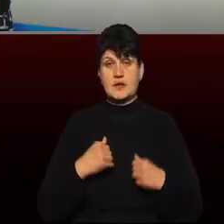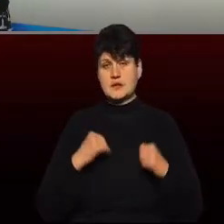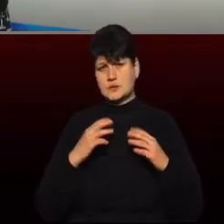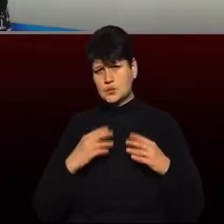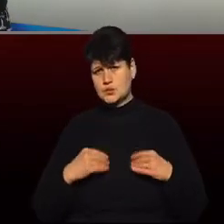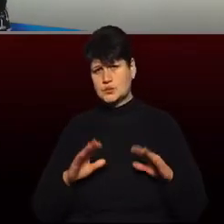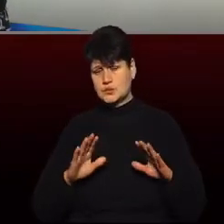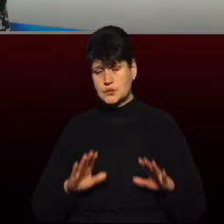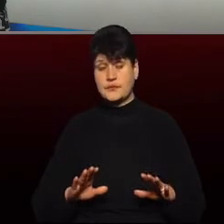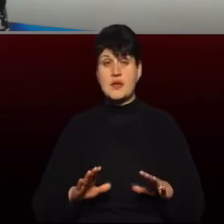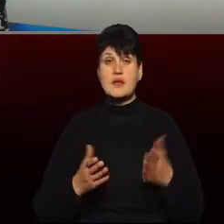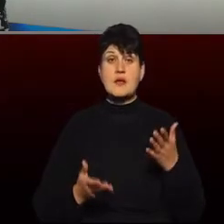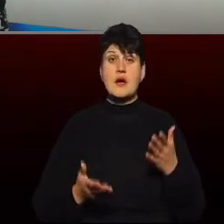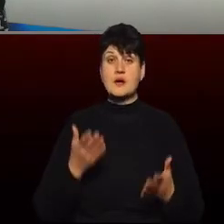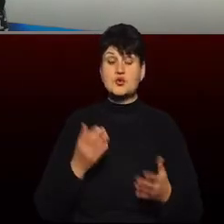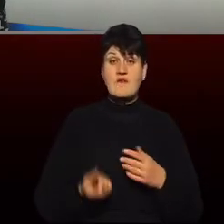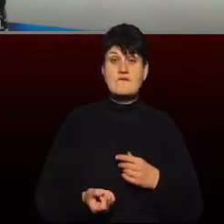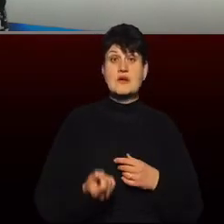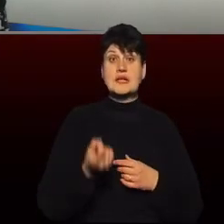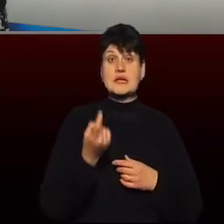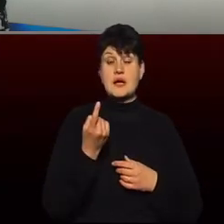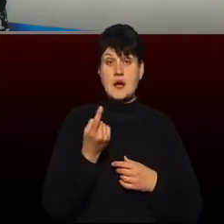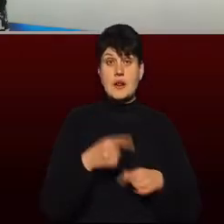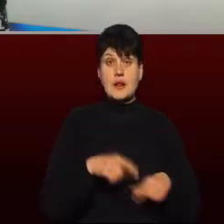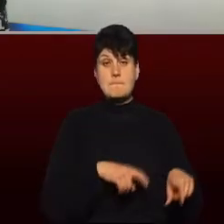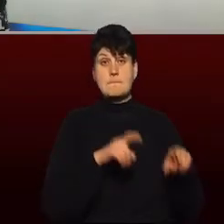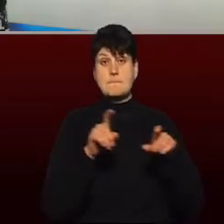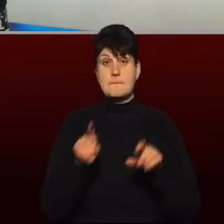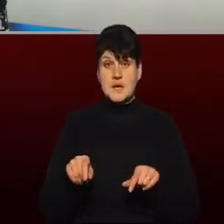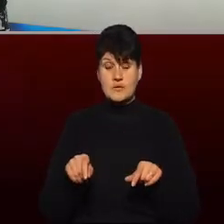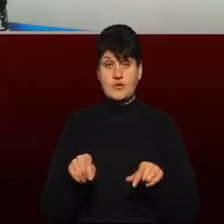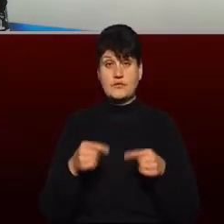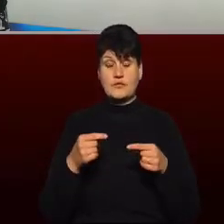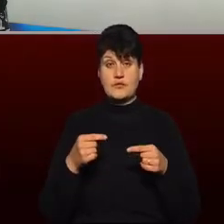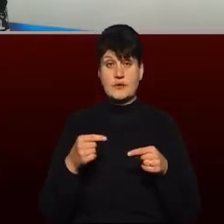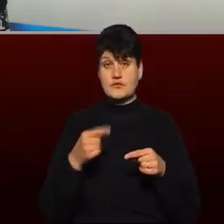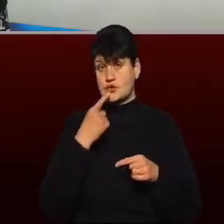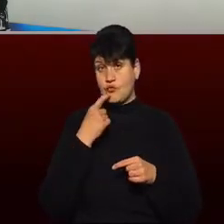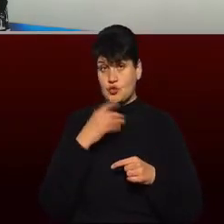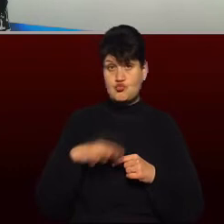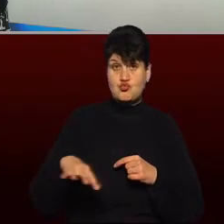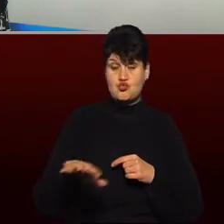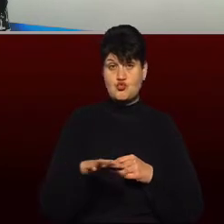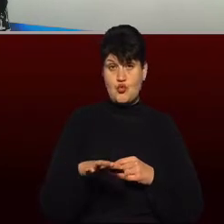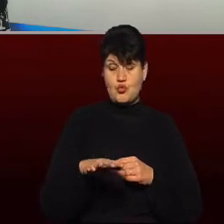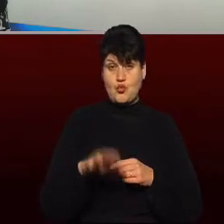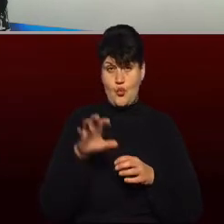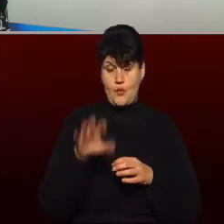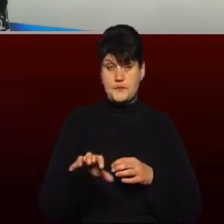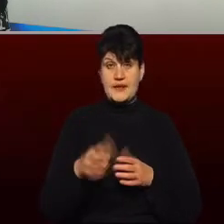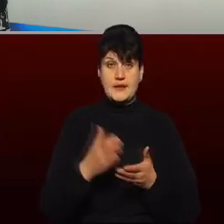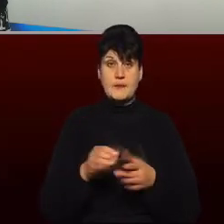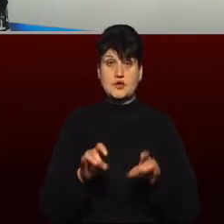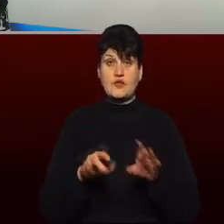Якщо виникає, коли переводять ту чи іншу область в червону зону, і якщо є постанова Кабінету міністрів,